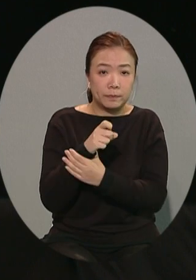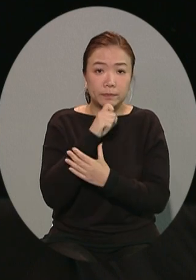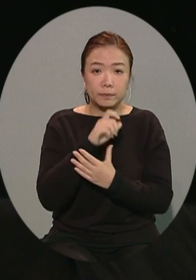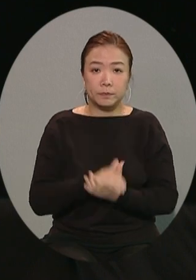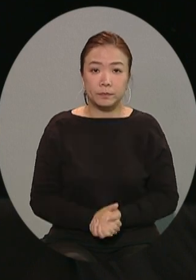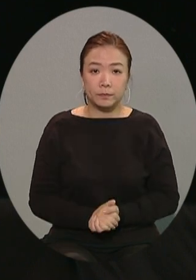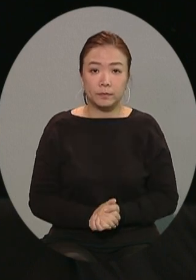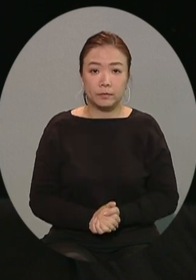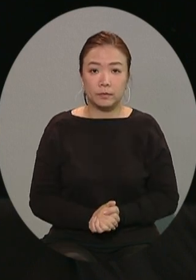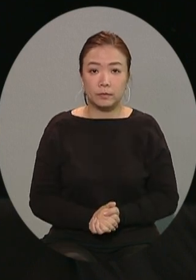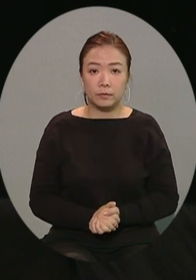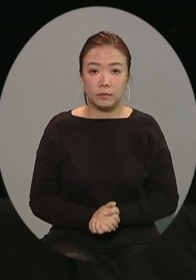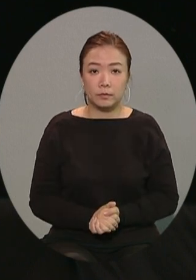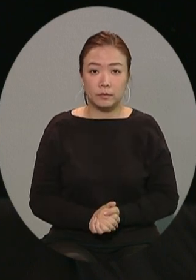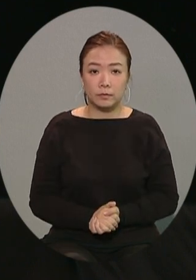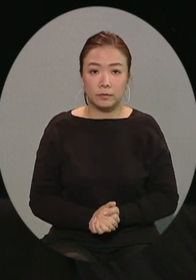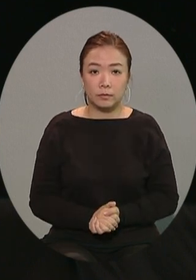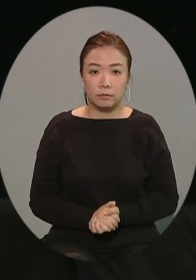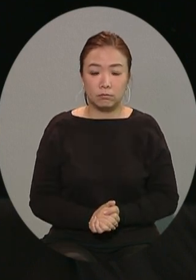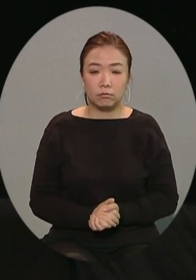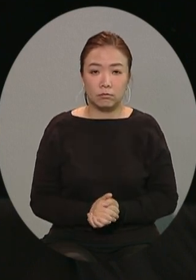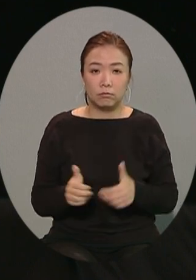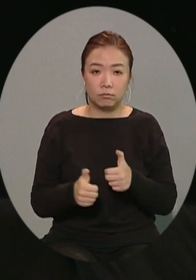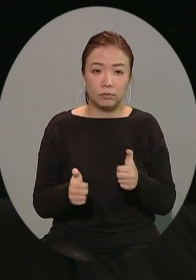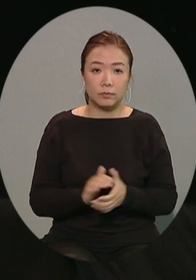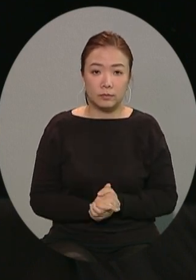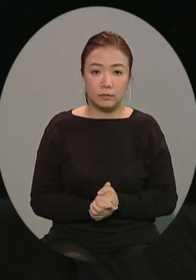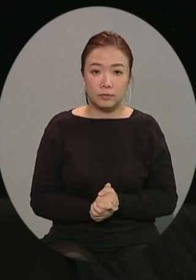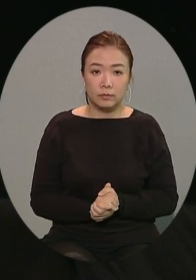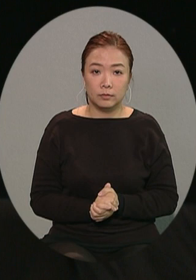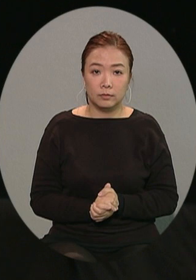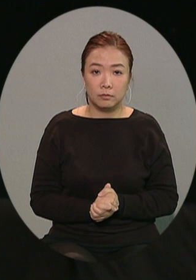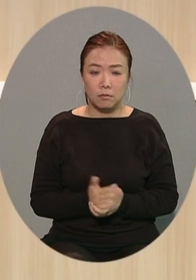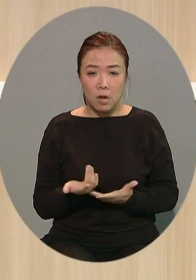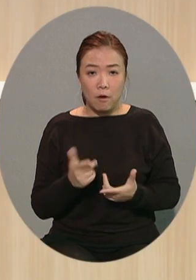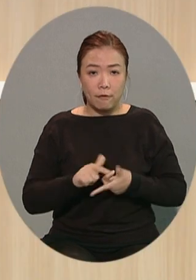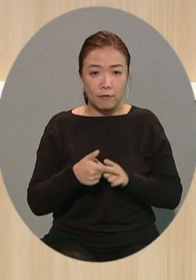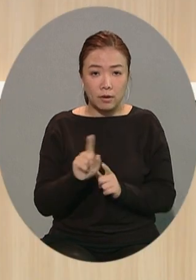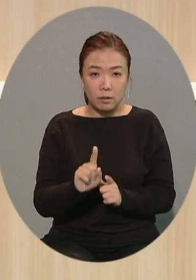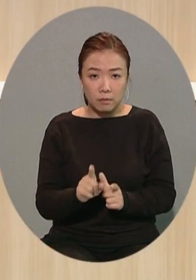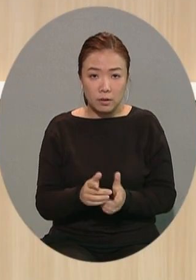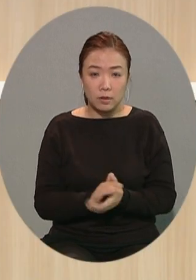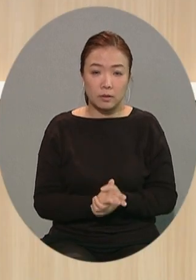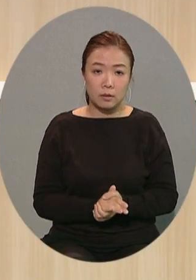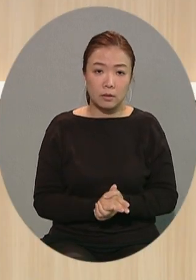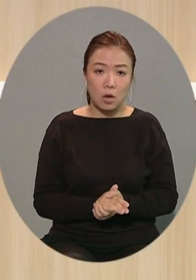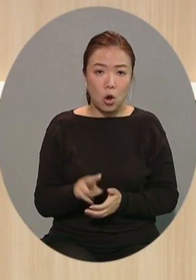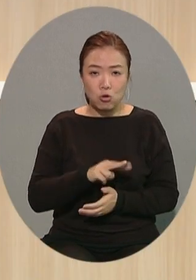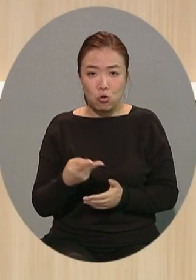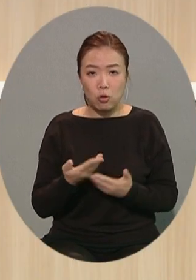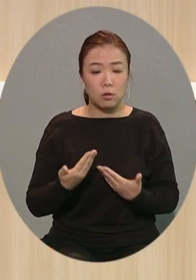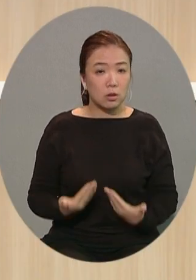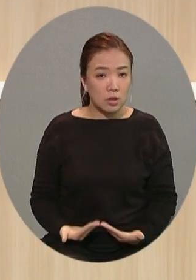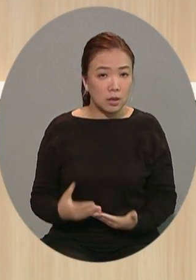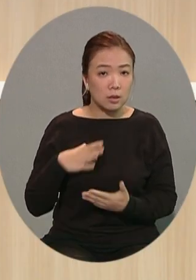以大概是这样，多谢。 有什么方法可以改变现时的